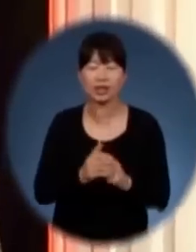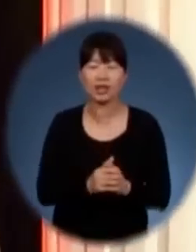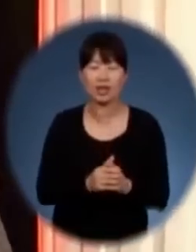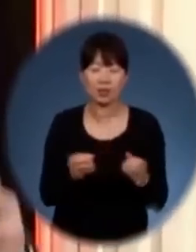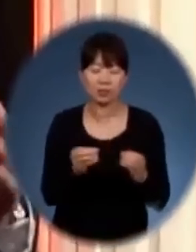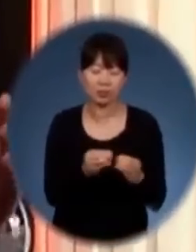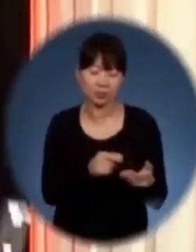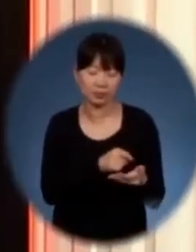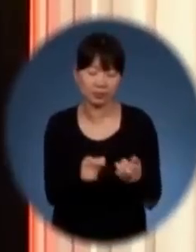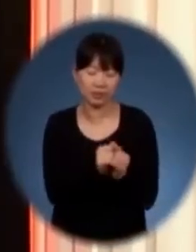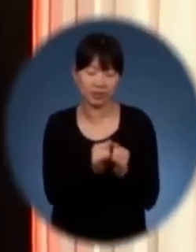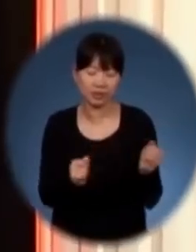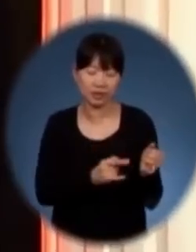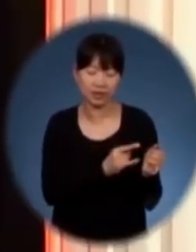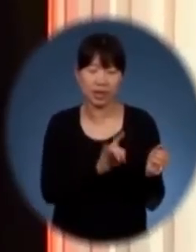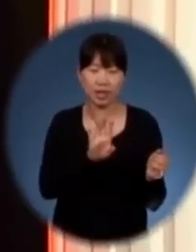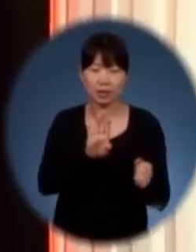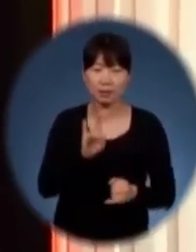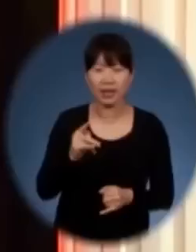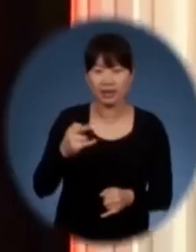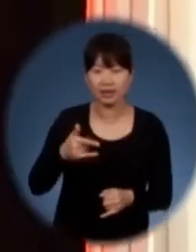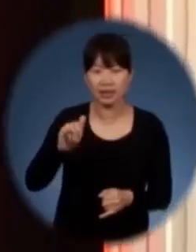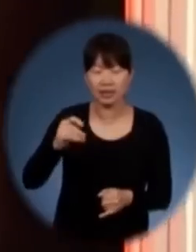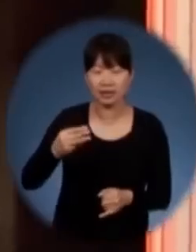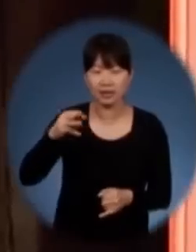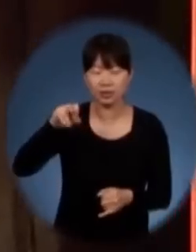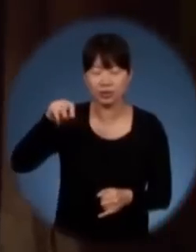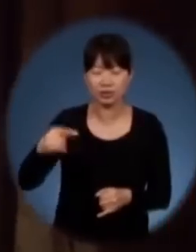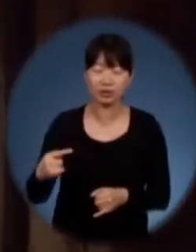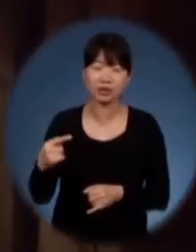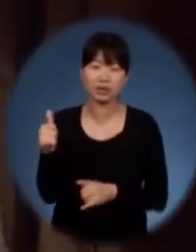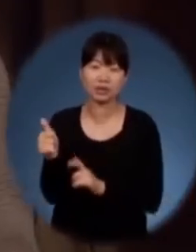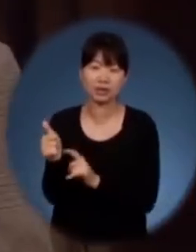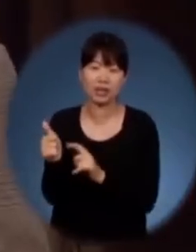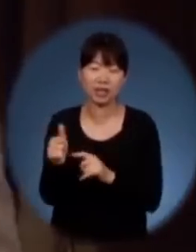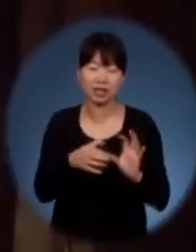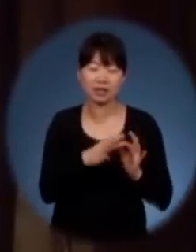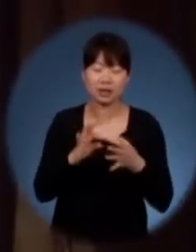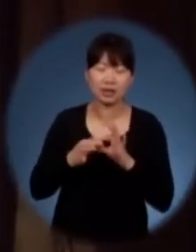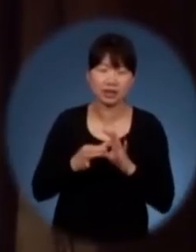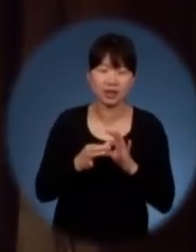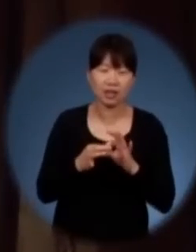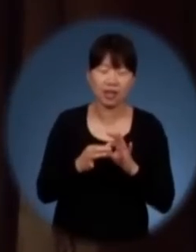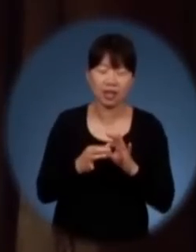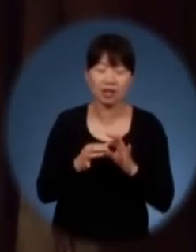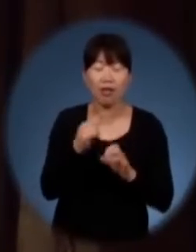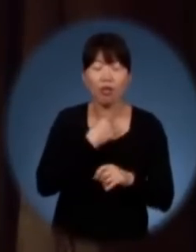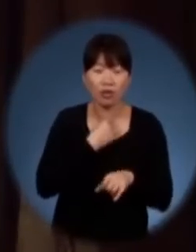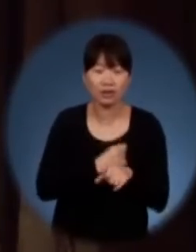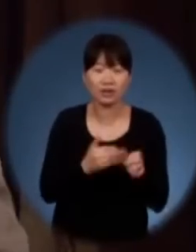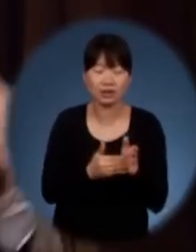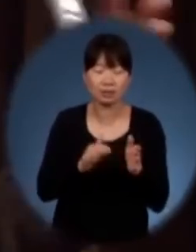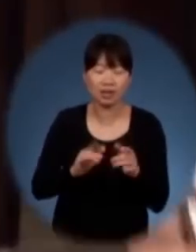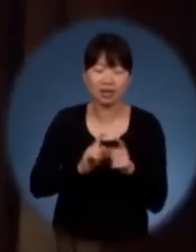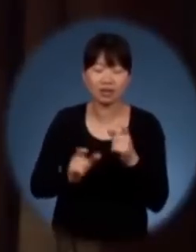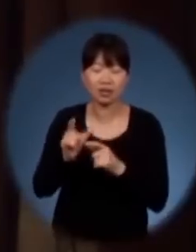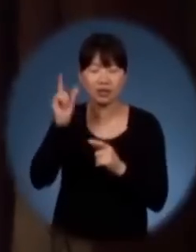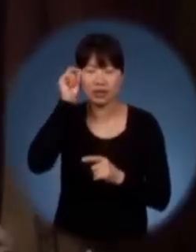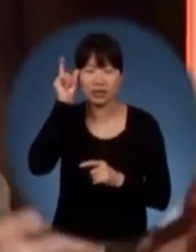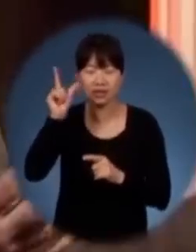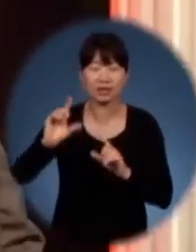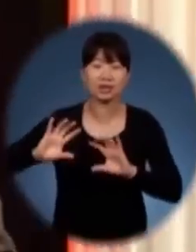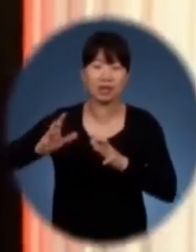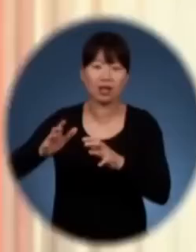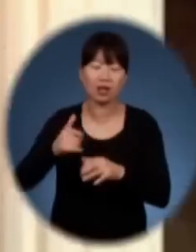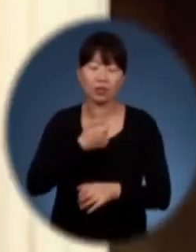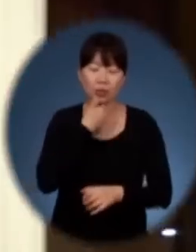있 베르길리우스 그리스에서 차용했지만 그리스보다 더 뛰어난 나라가